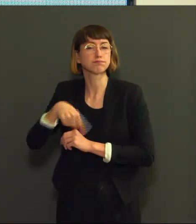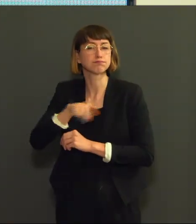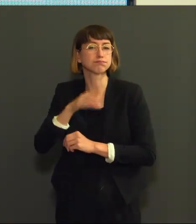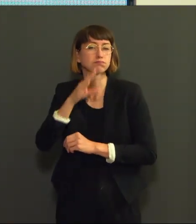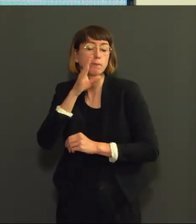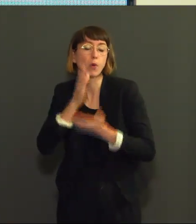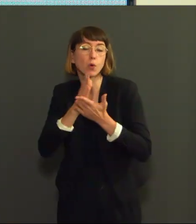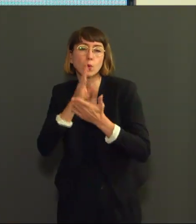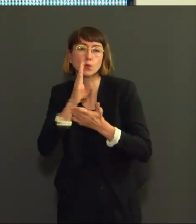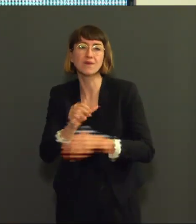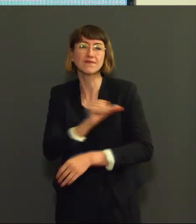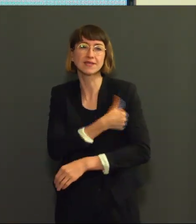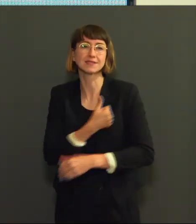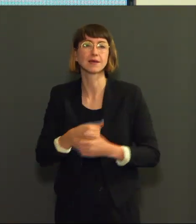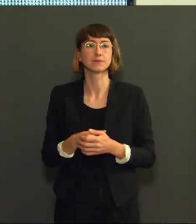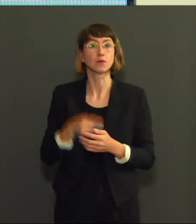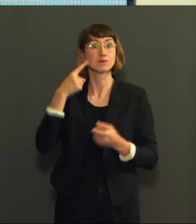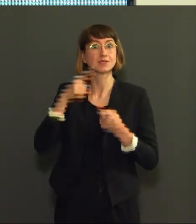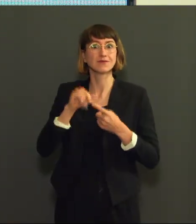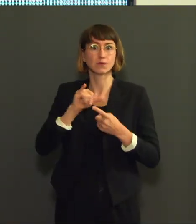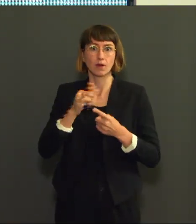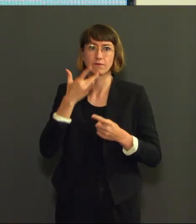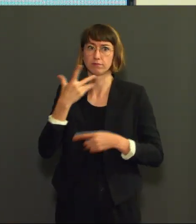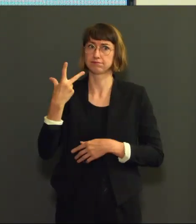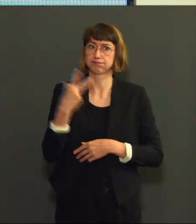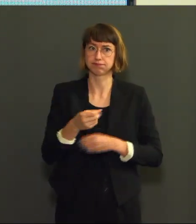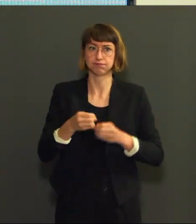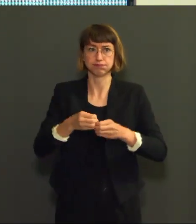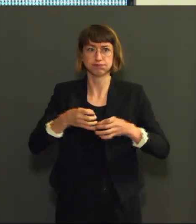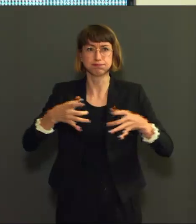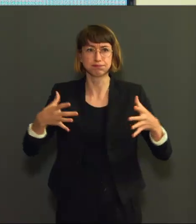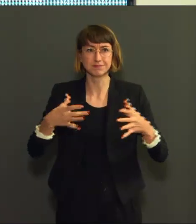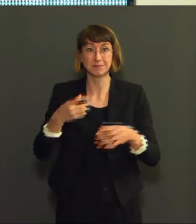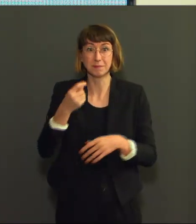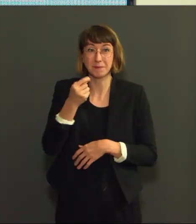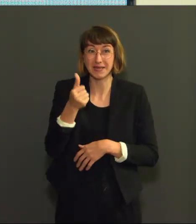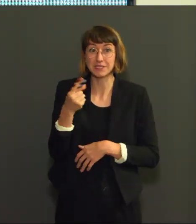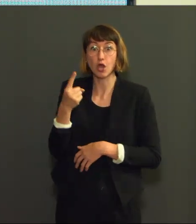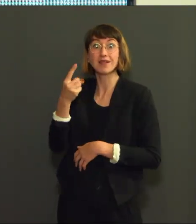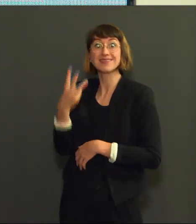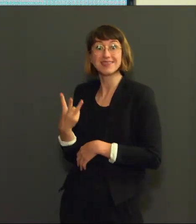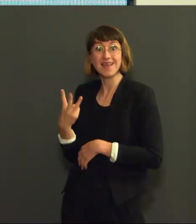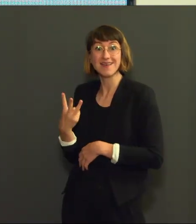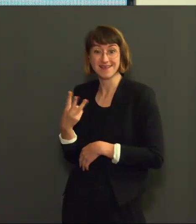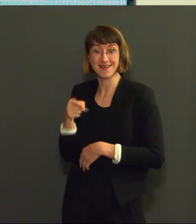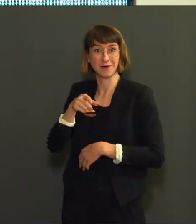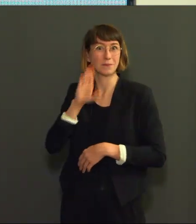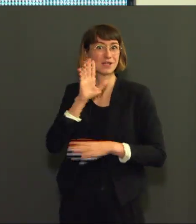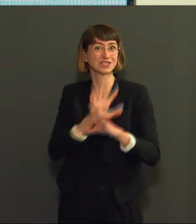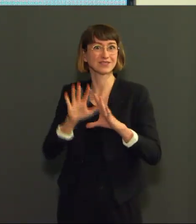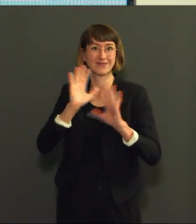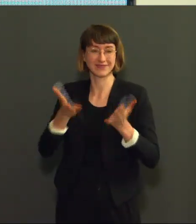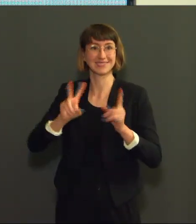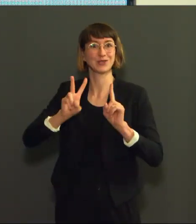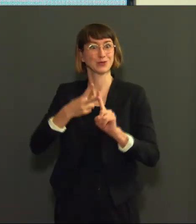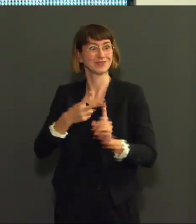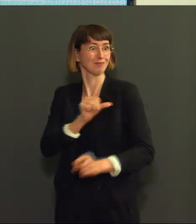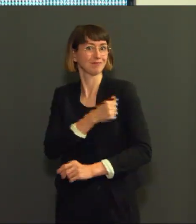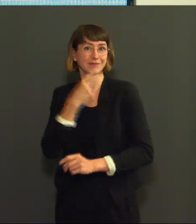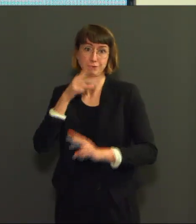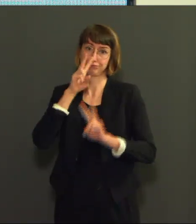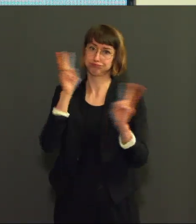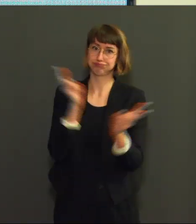vaccin. Et presque un tiers, pratiquement 29%, qui est entièrement vacciné. Ceci veut dire donc, en sens